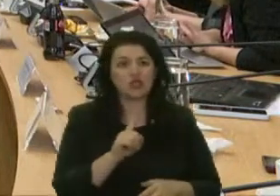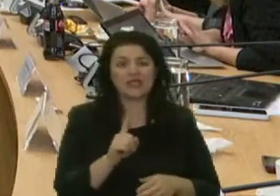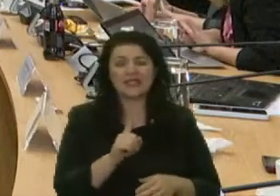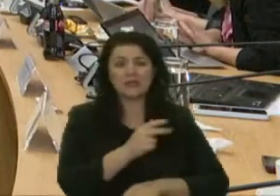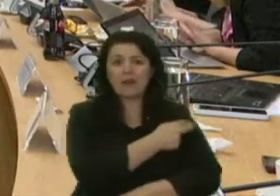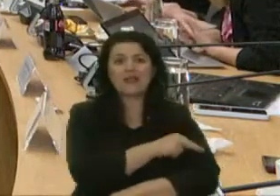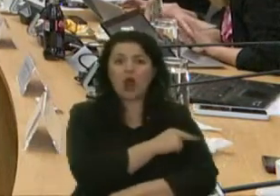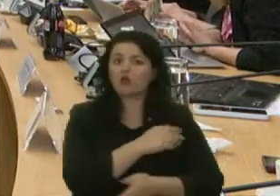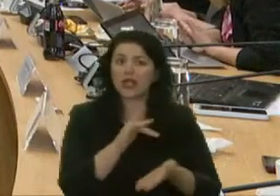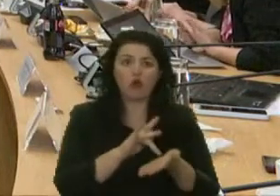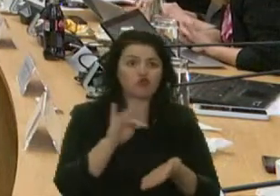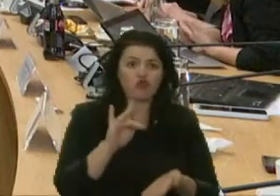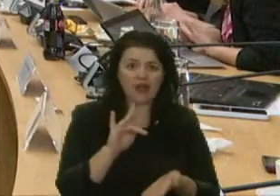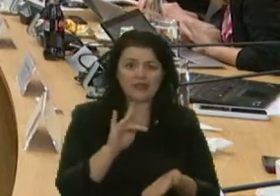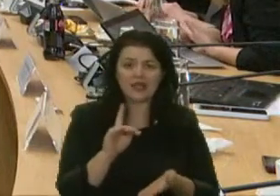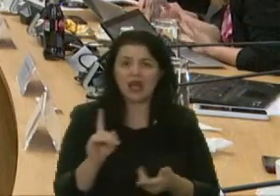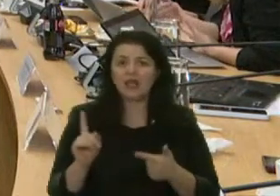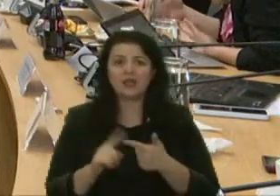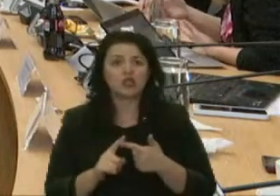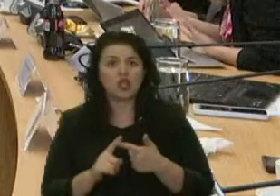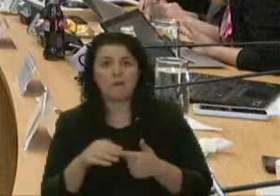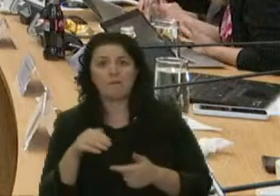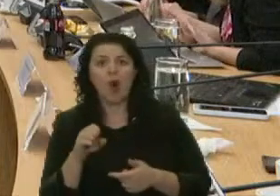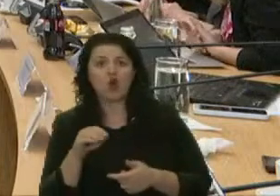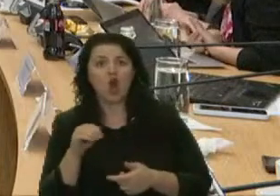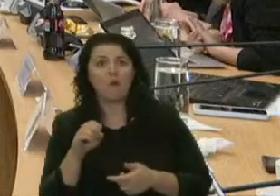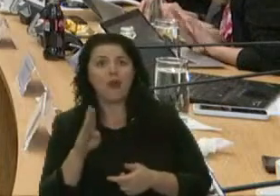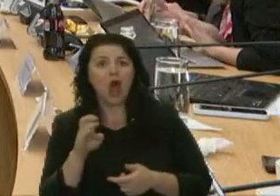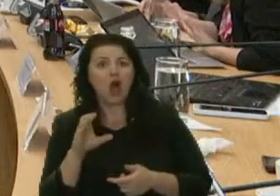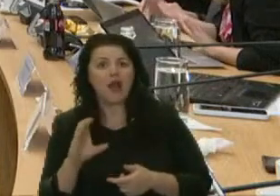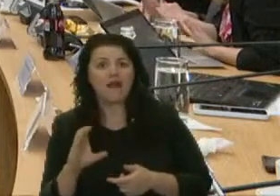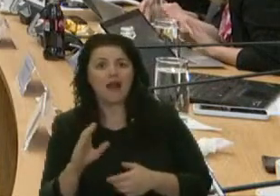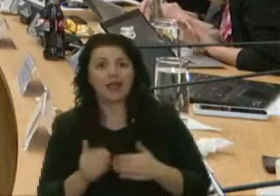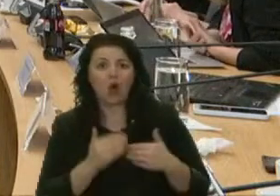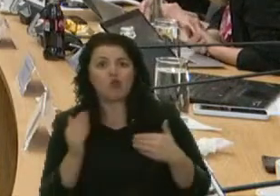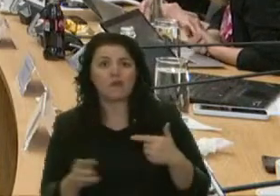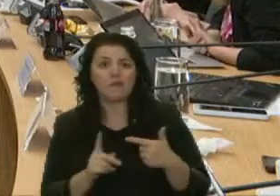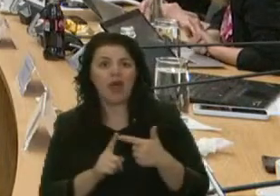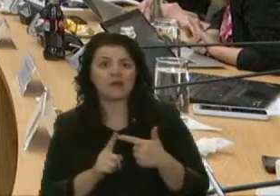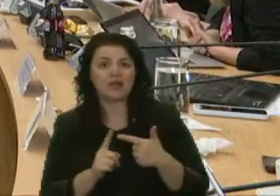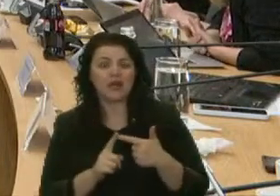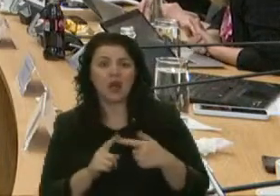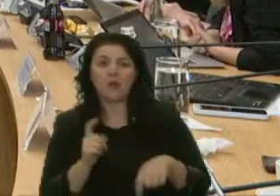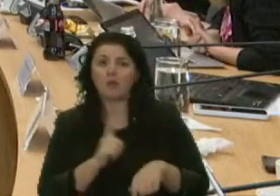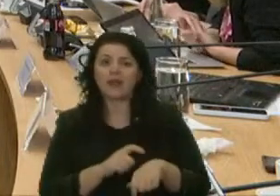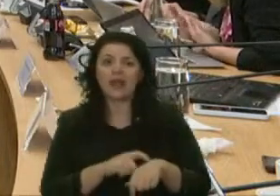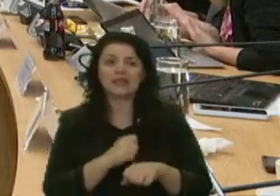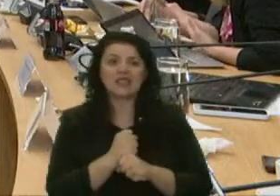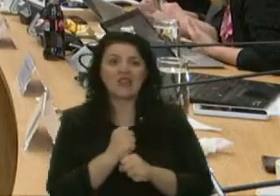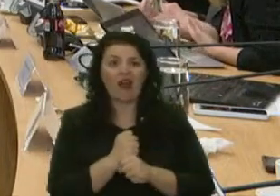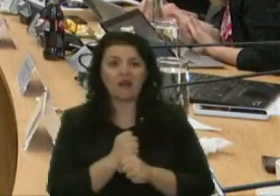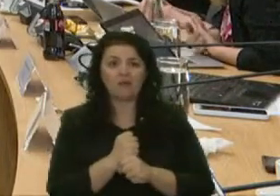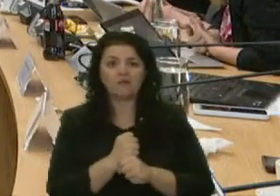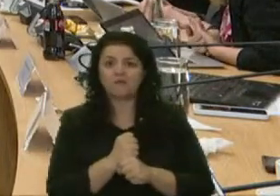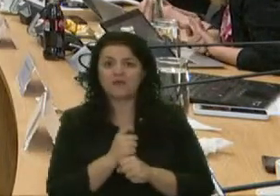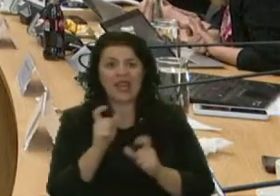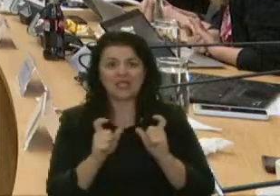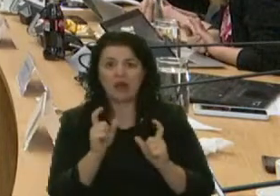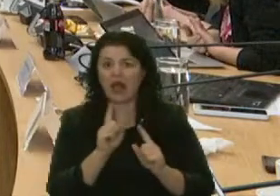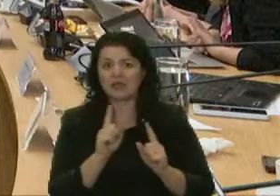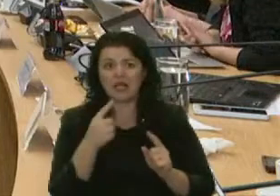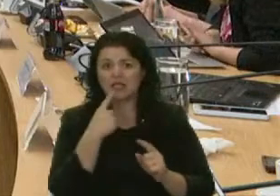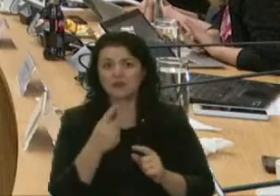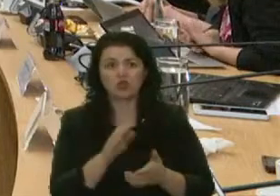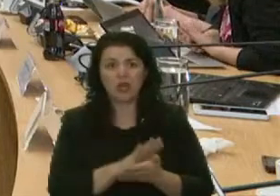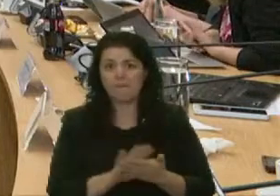urgență și nici în spitalul monobloc care urmează probabil la un moment dat să se facă dar despre care nu ați menționat